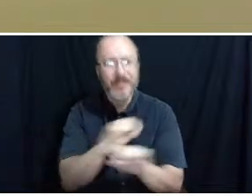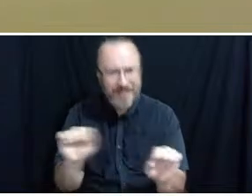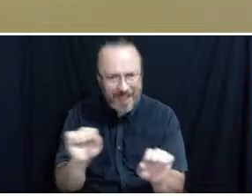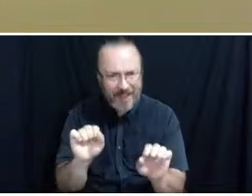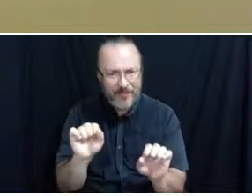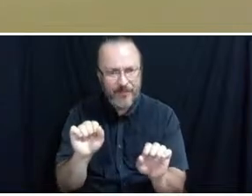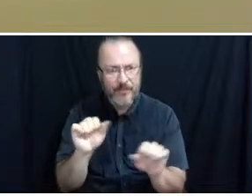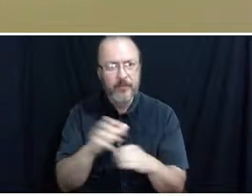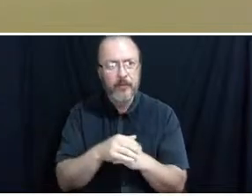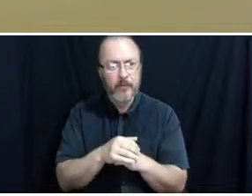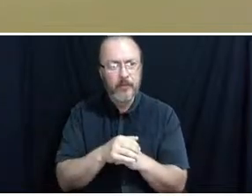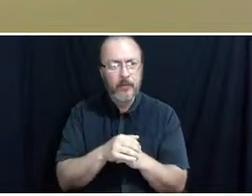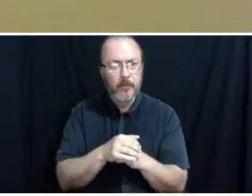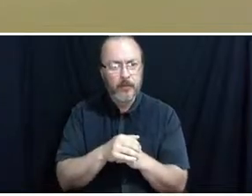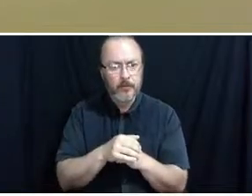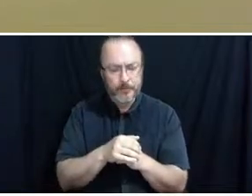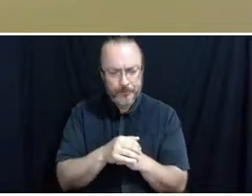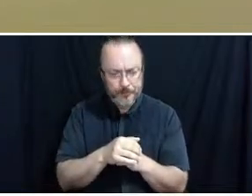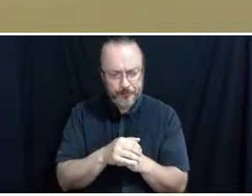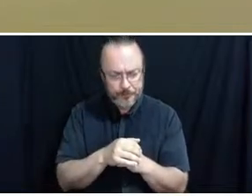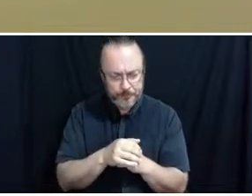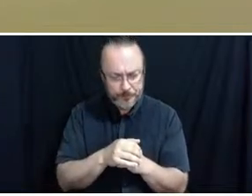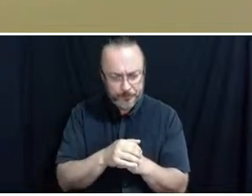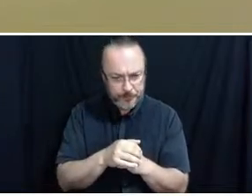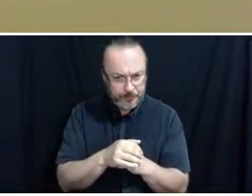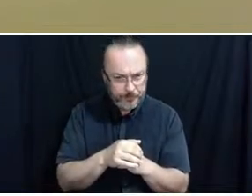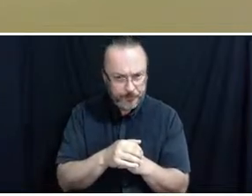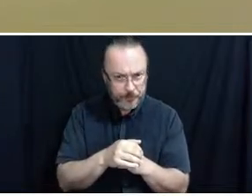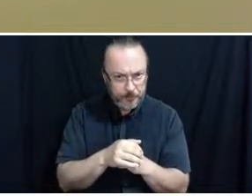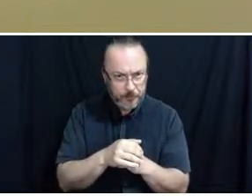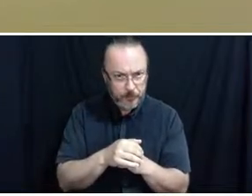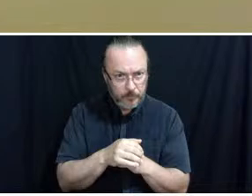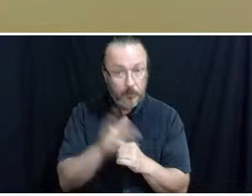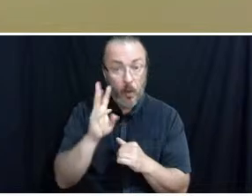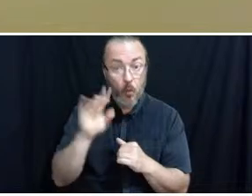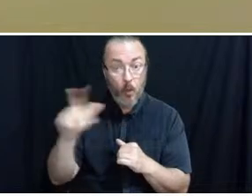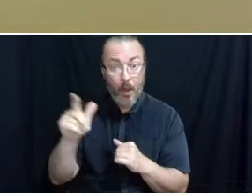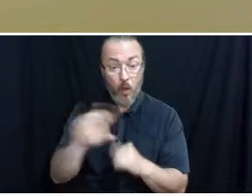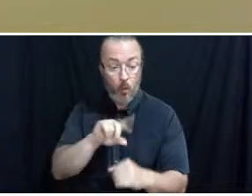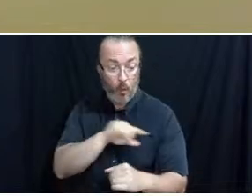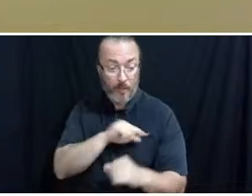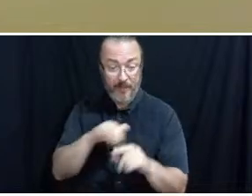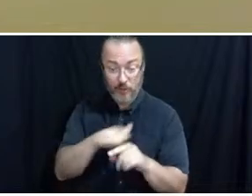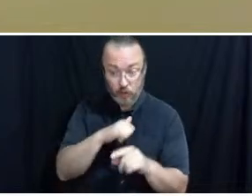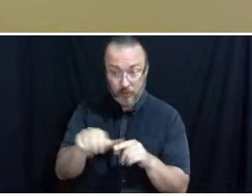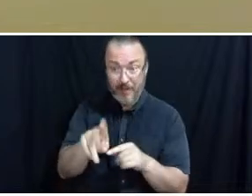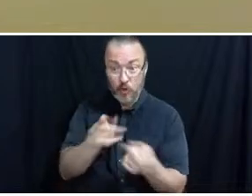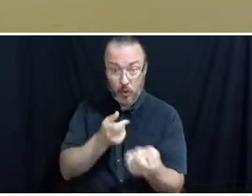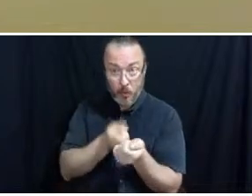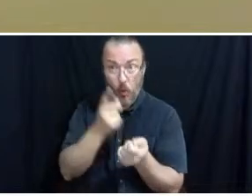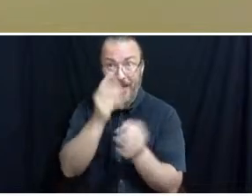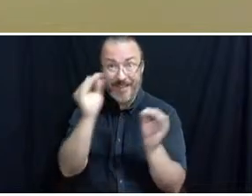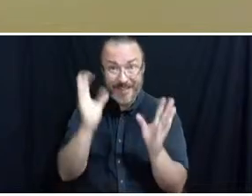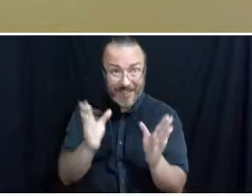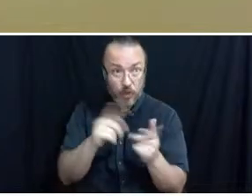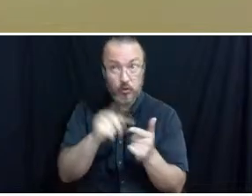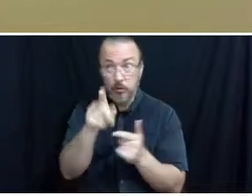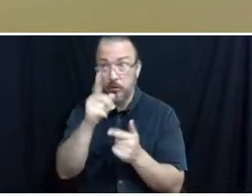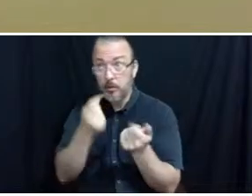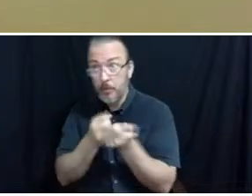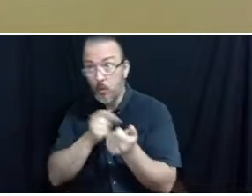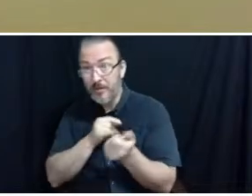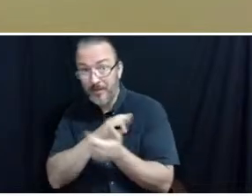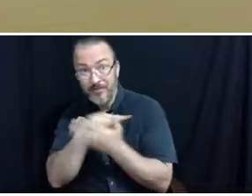inclusifs, correspondent à des sociétés sûres et inclusives qui nous profitent à tous. Les éducateurs bien qualifiés, formés